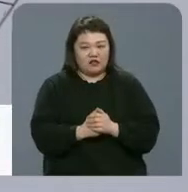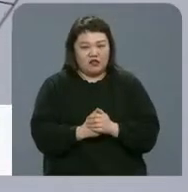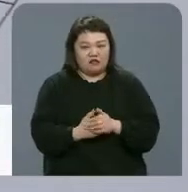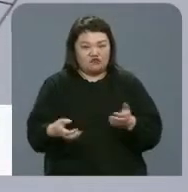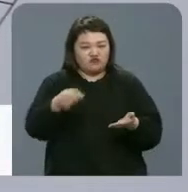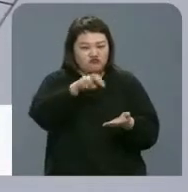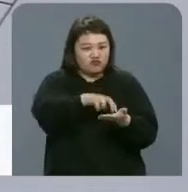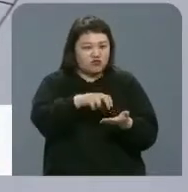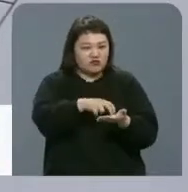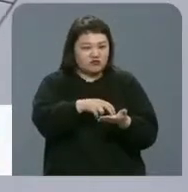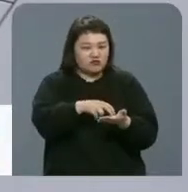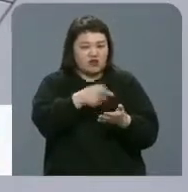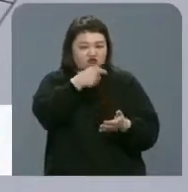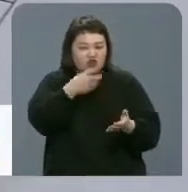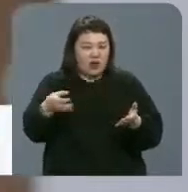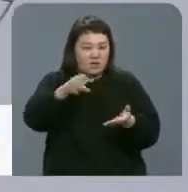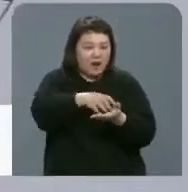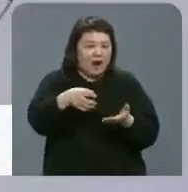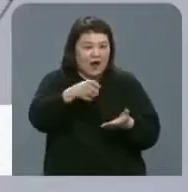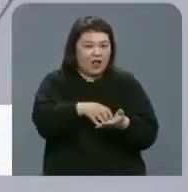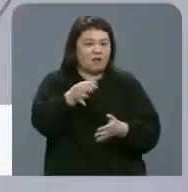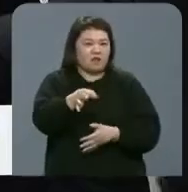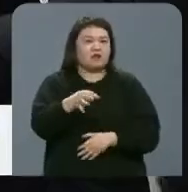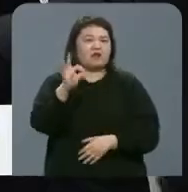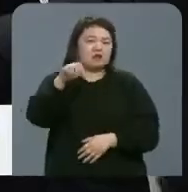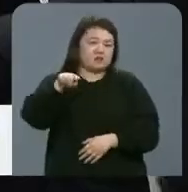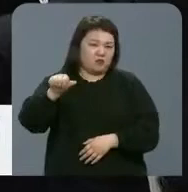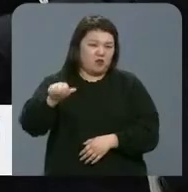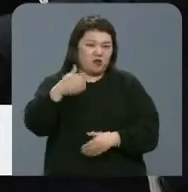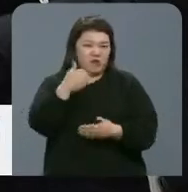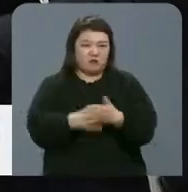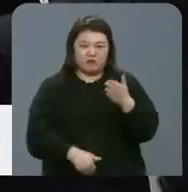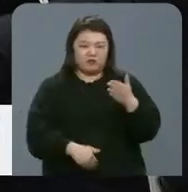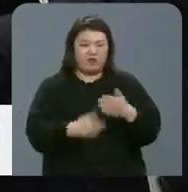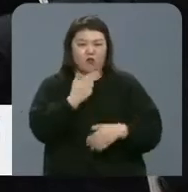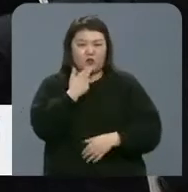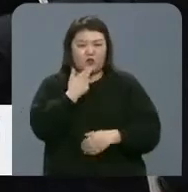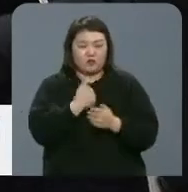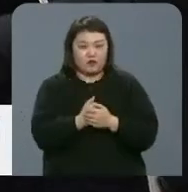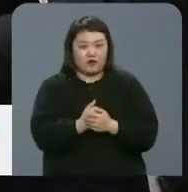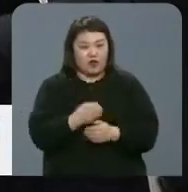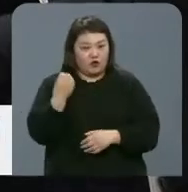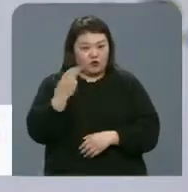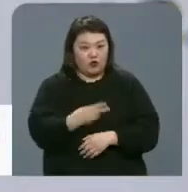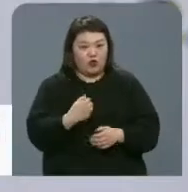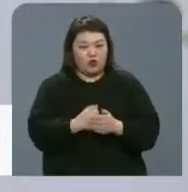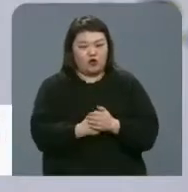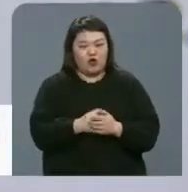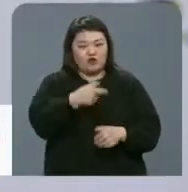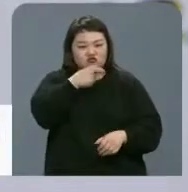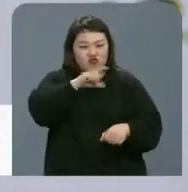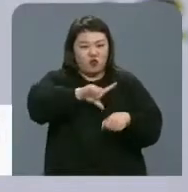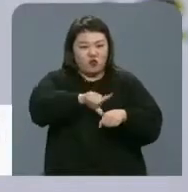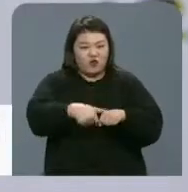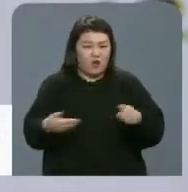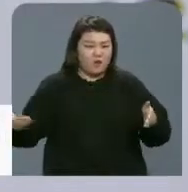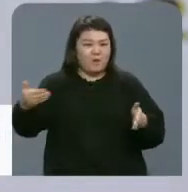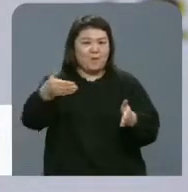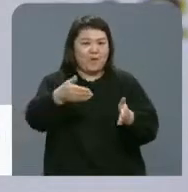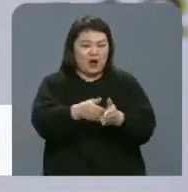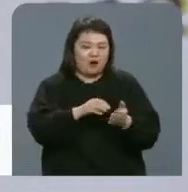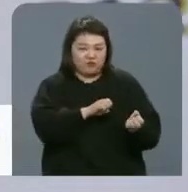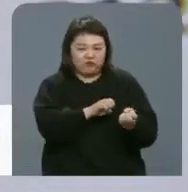10.5 원을 빼면 거의 남는게 없습니다 여기에 4 6항 까지 물류 이송 이후 수도권 등 도착지까지